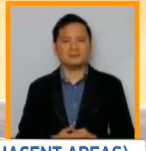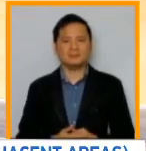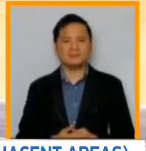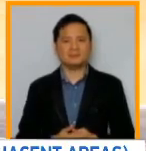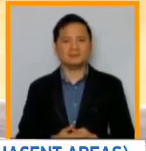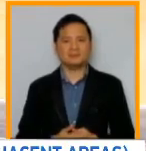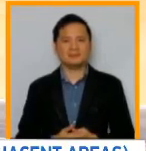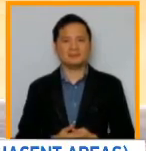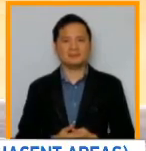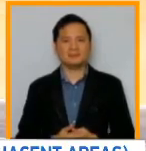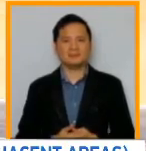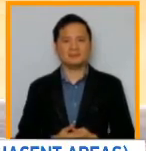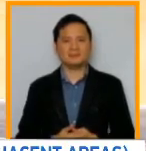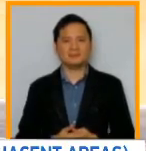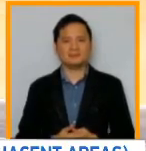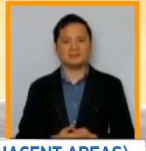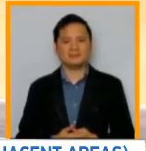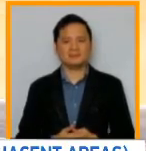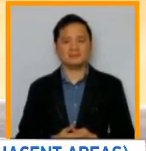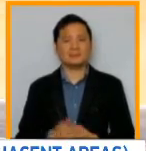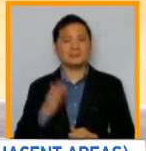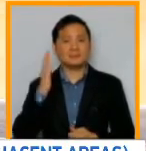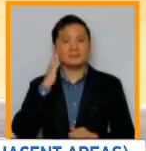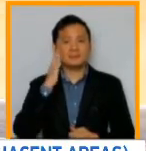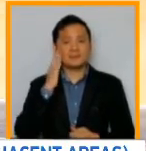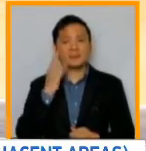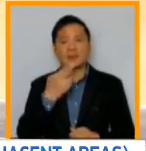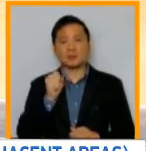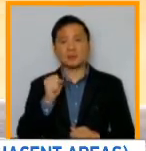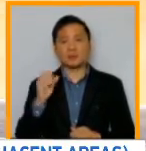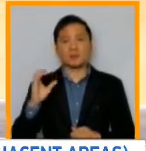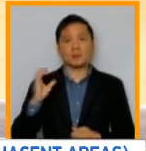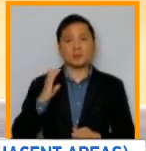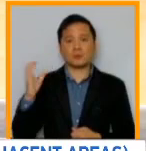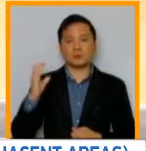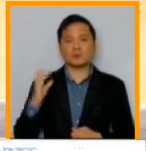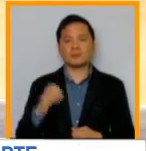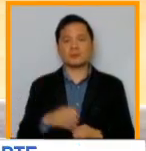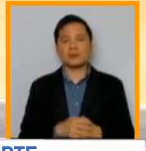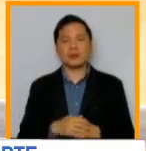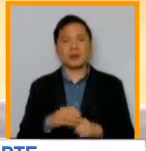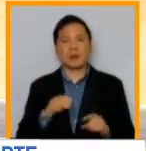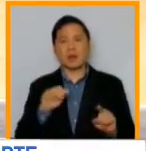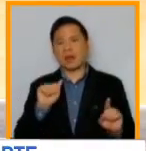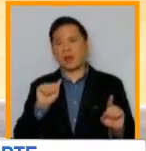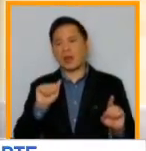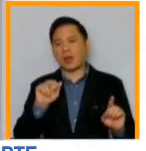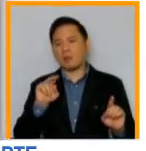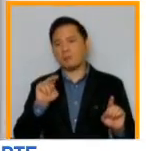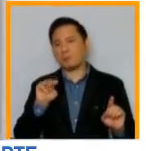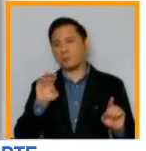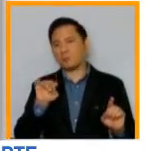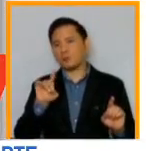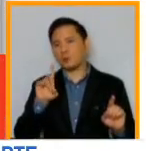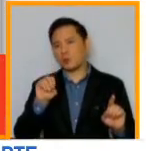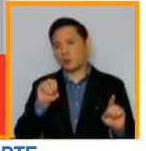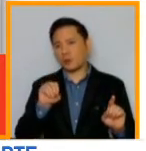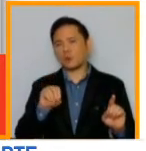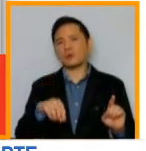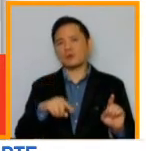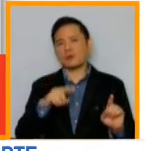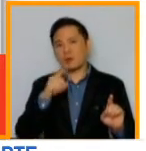Pumanaw ng legendary high school coach na si Edmundo Ato Badolato sa edad na 74. Kinumpirma po ito ng San